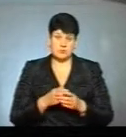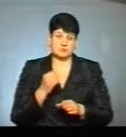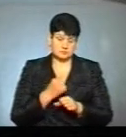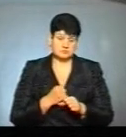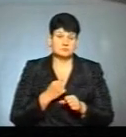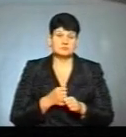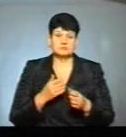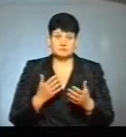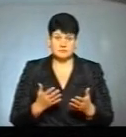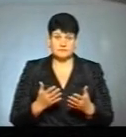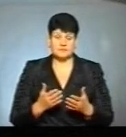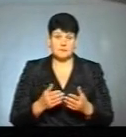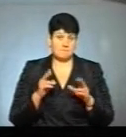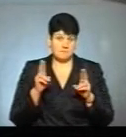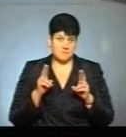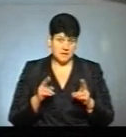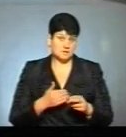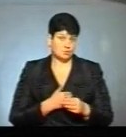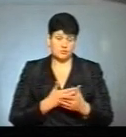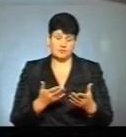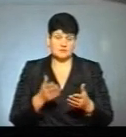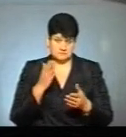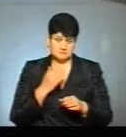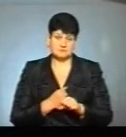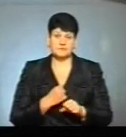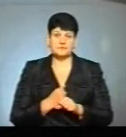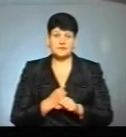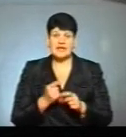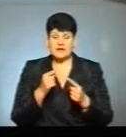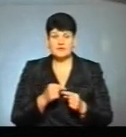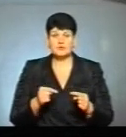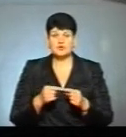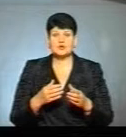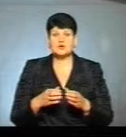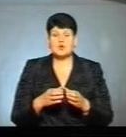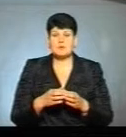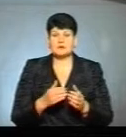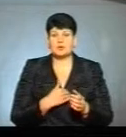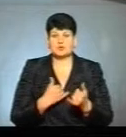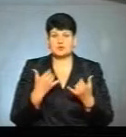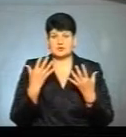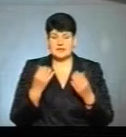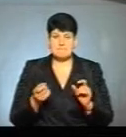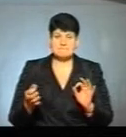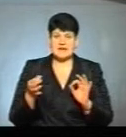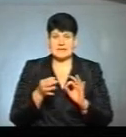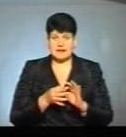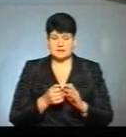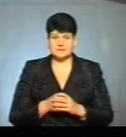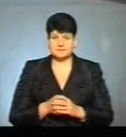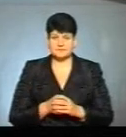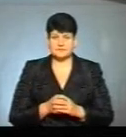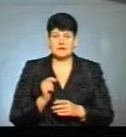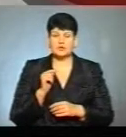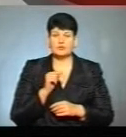діє. Принцип добровільності діє. І відповідно, якщо якась громада хоче на сьогоднішній день приєднатися,